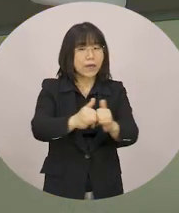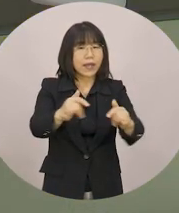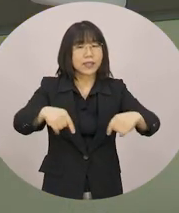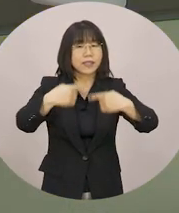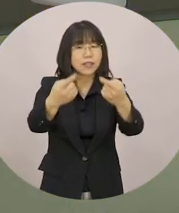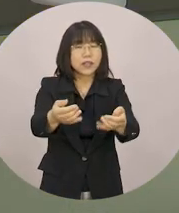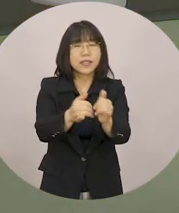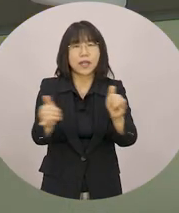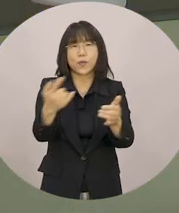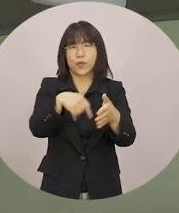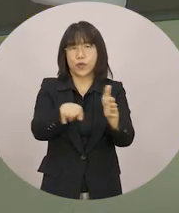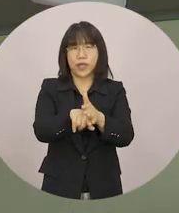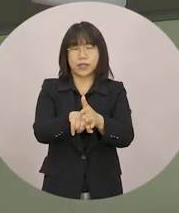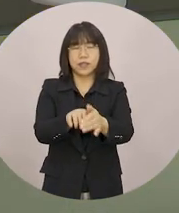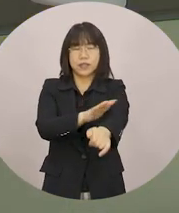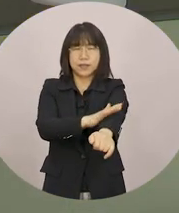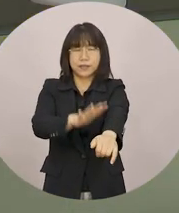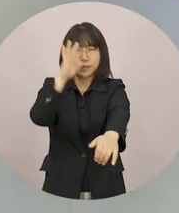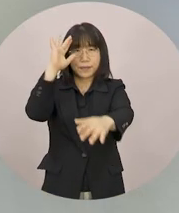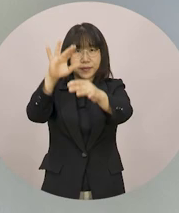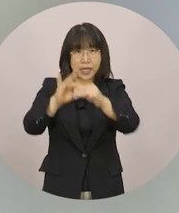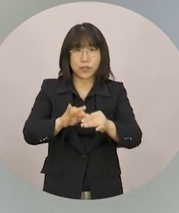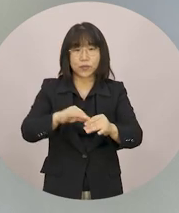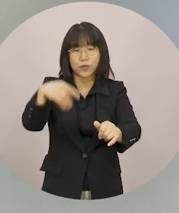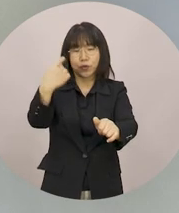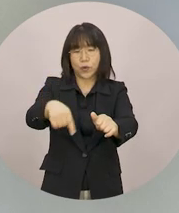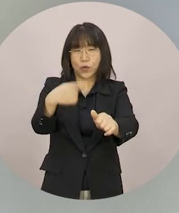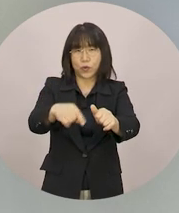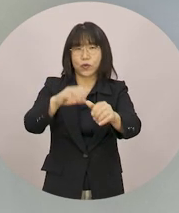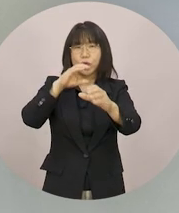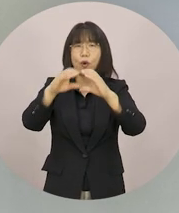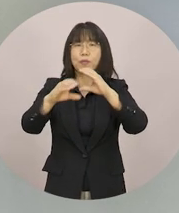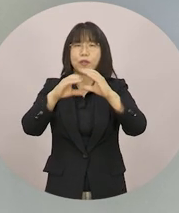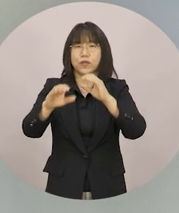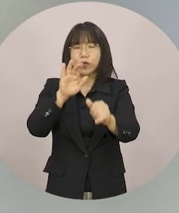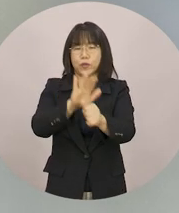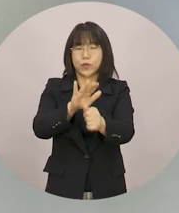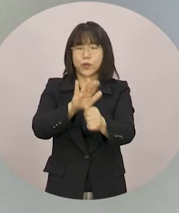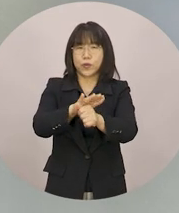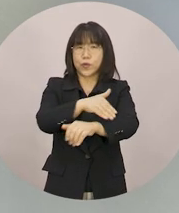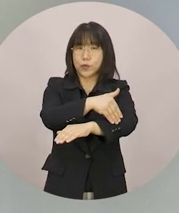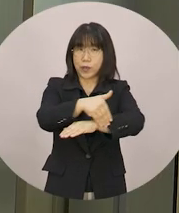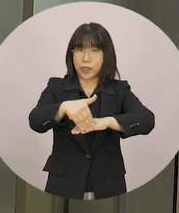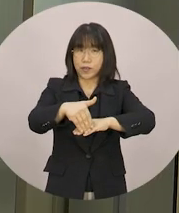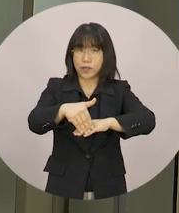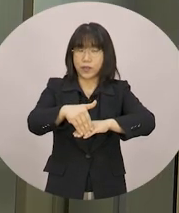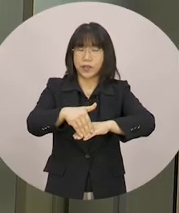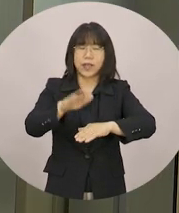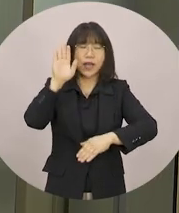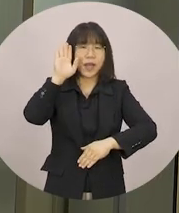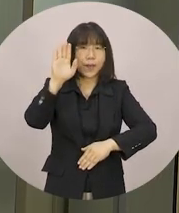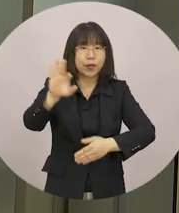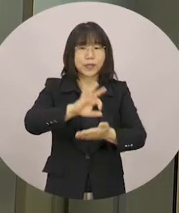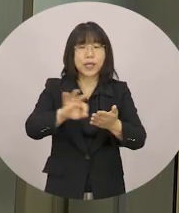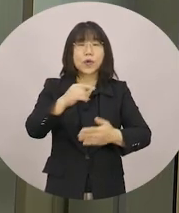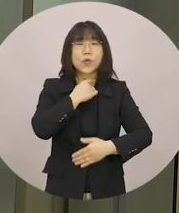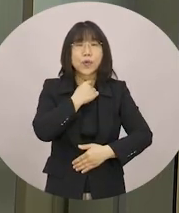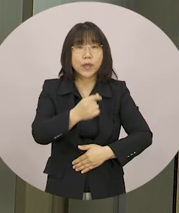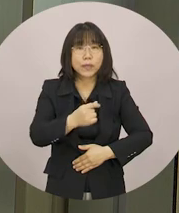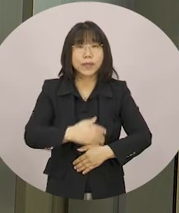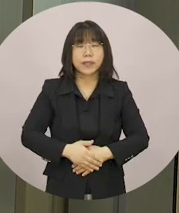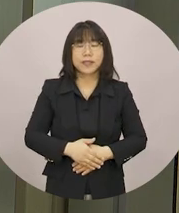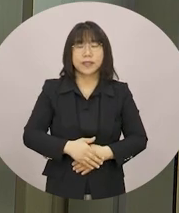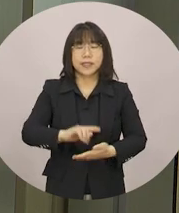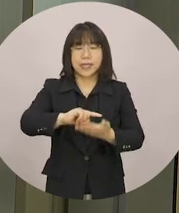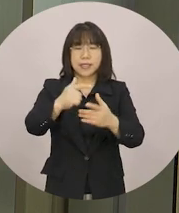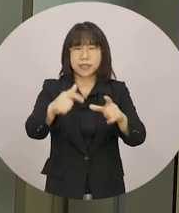사회진출을 앞둔 청년들을 위한 맞춤형 교육과 청년 커뮤니티 활동을 지원할 예정입니다 기타 이용에